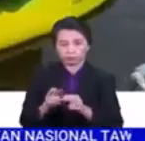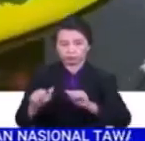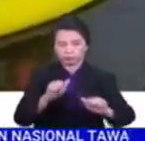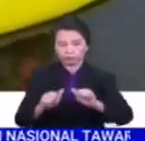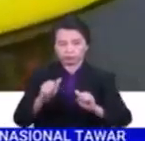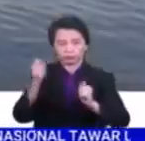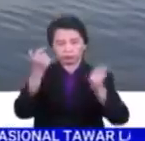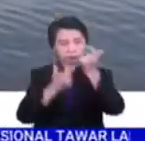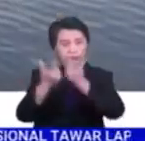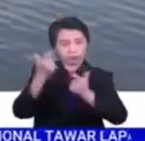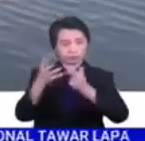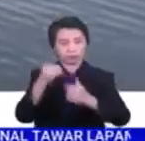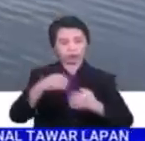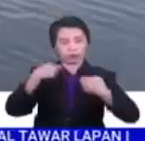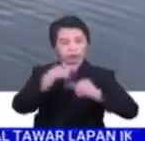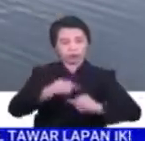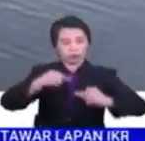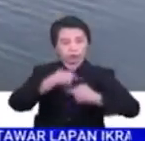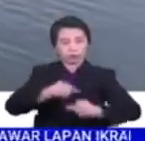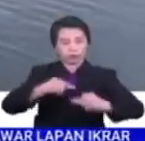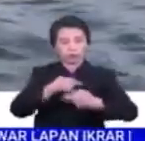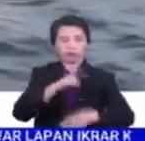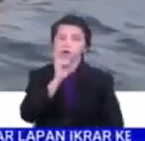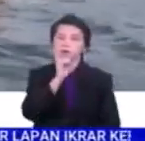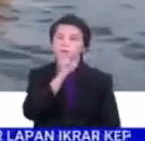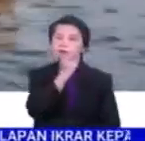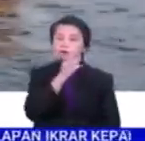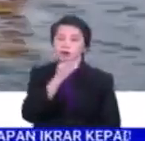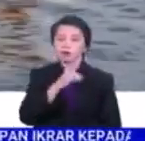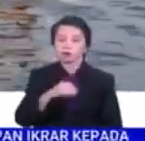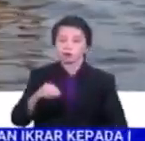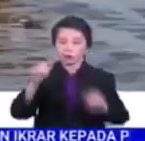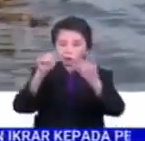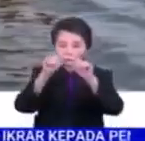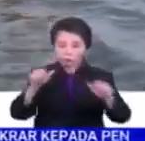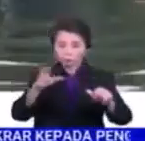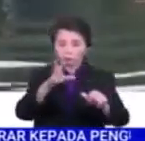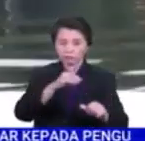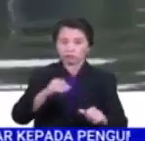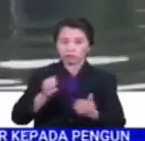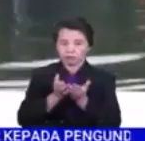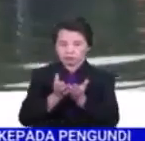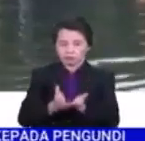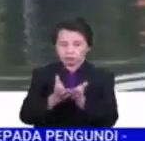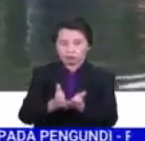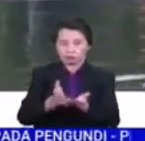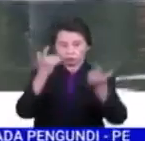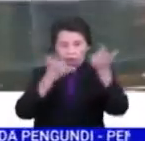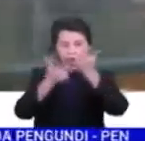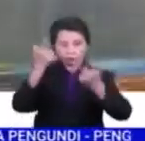aktiviti pelancongan dan rekreasi, restoran dan chalet serta bot pelancongan.